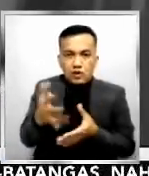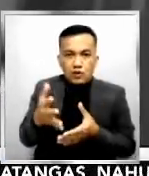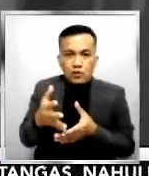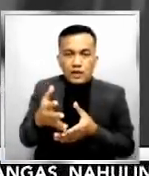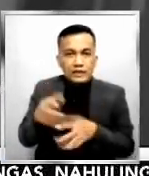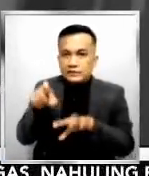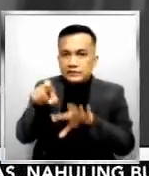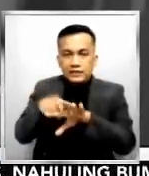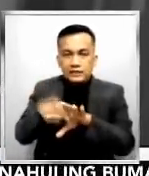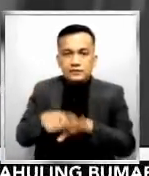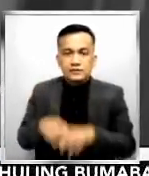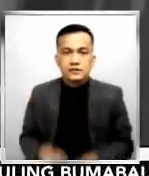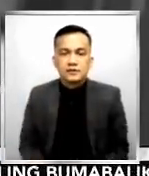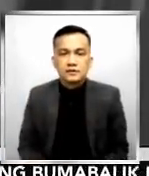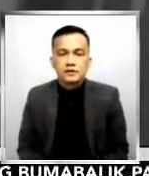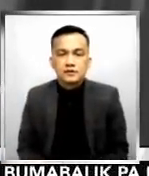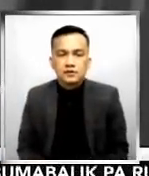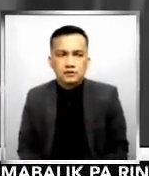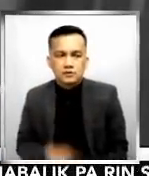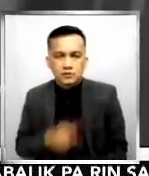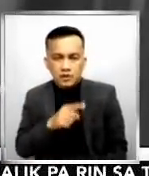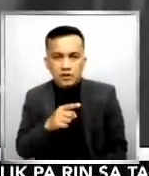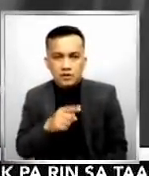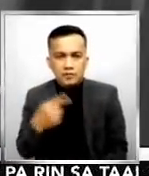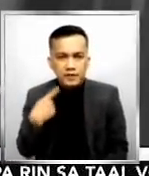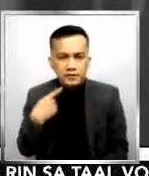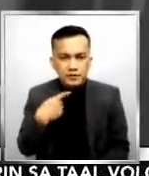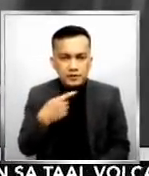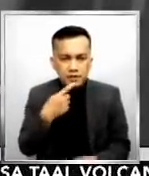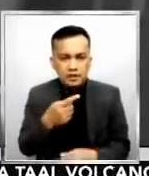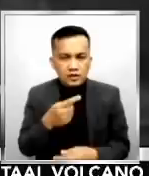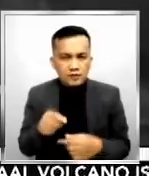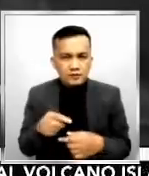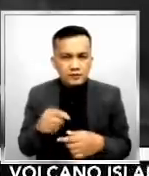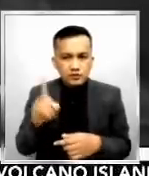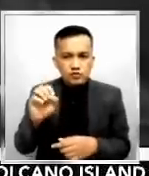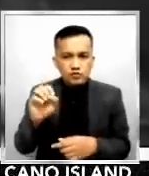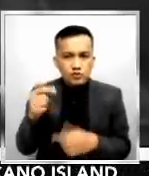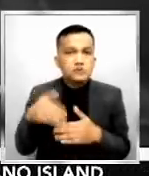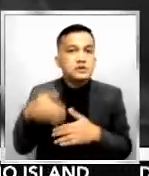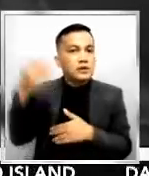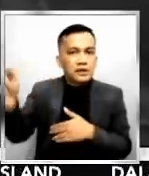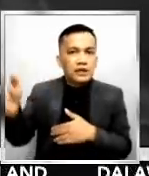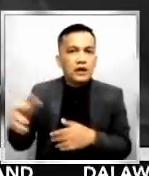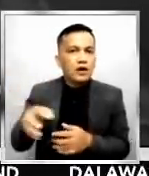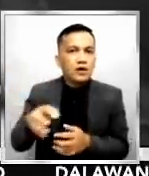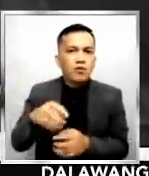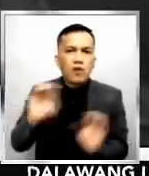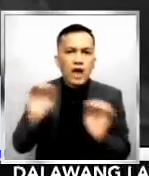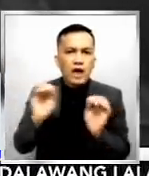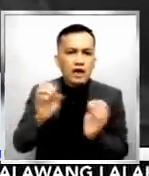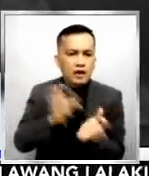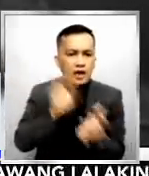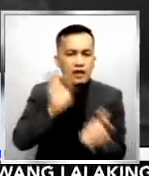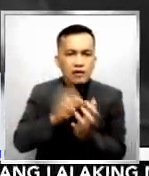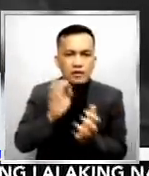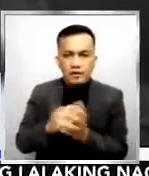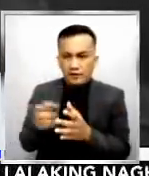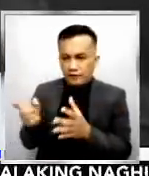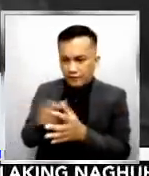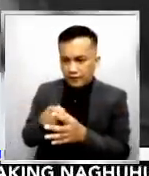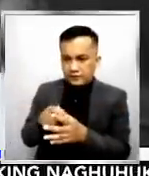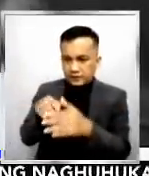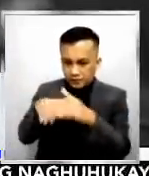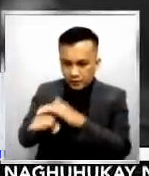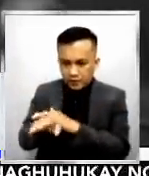ko namin kasi may aso po dun sa kanila, hindi man lang po tumol yung aso. Unang hinalughog ng mga suspect ang mga eskaparate sa